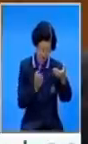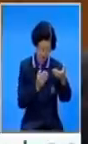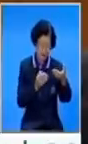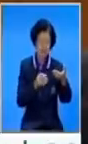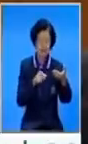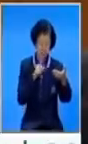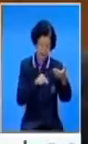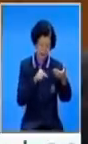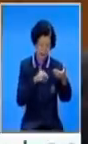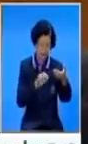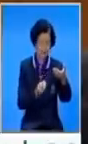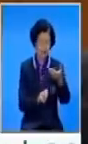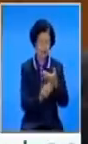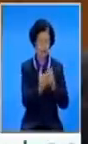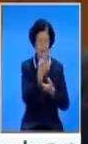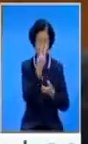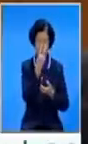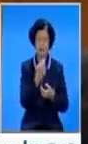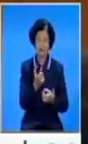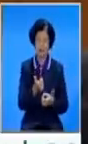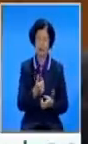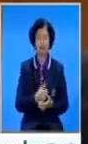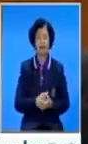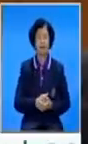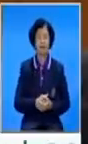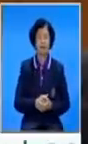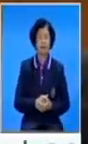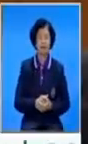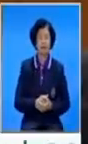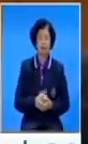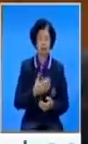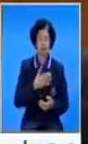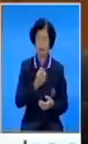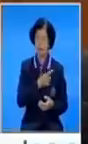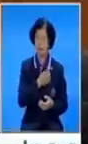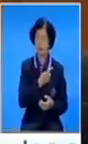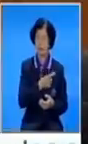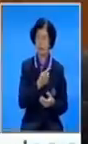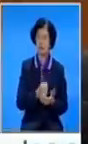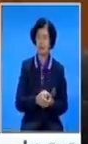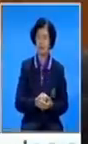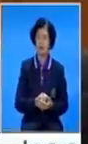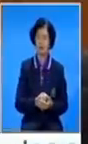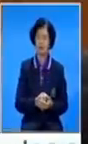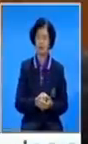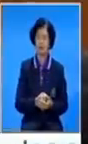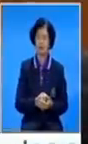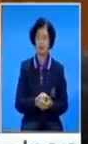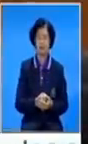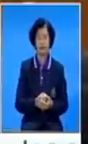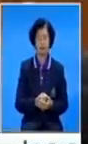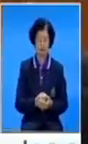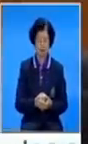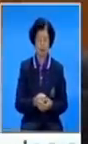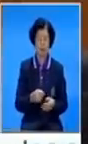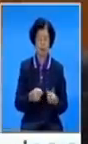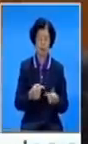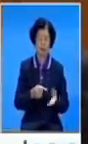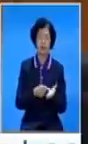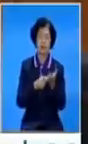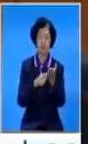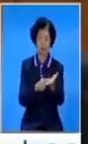ครับผมดีใจก่อนที่จะ มานำเสนอหลัง